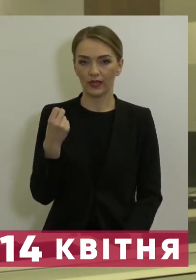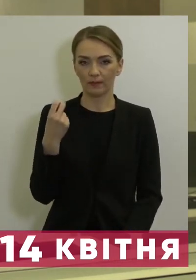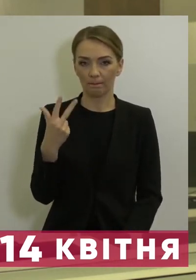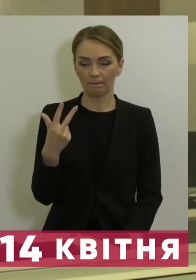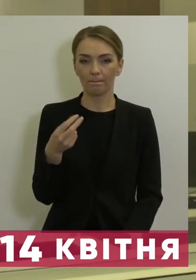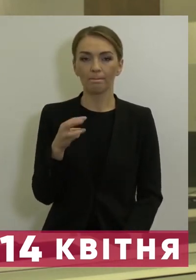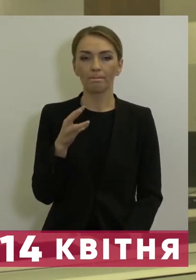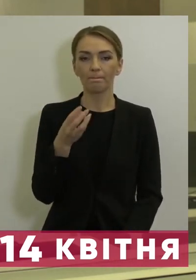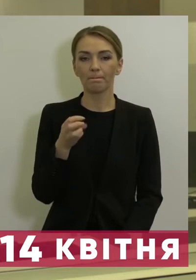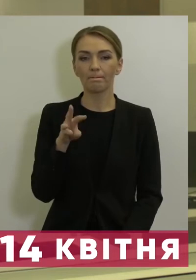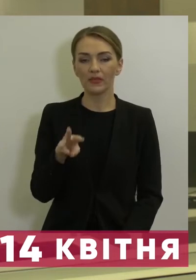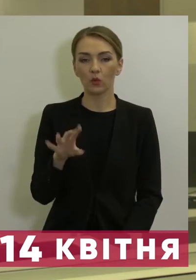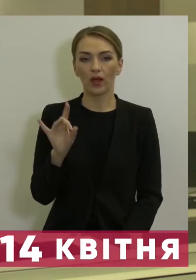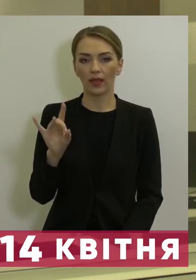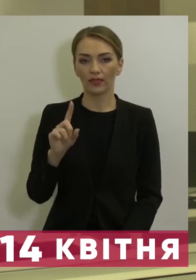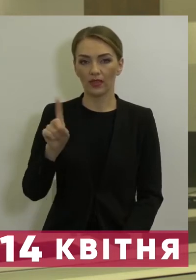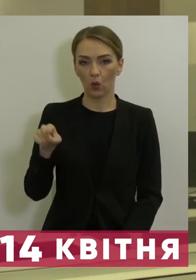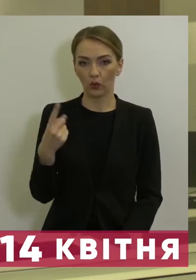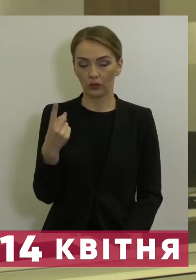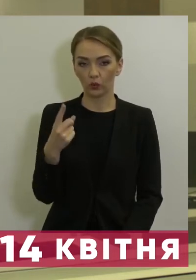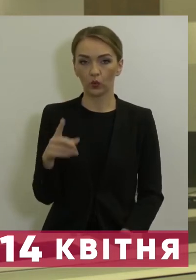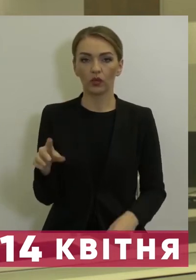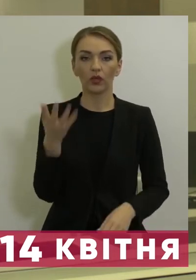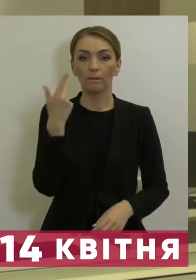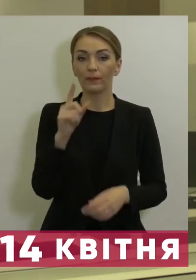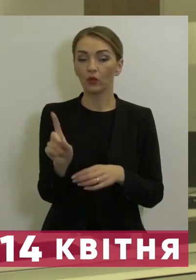0,013 мікрореген на годину при нормі